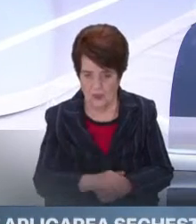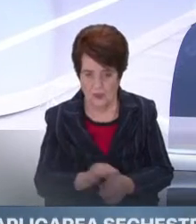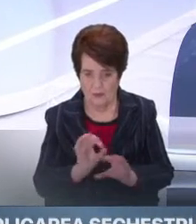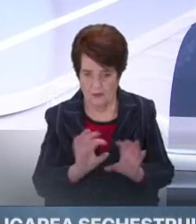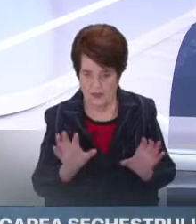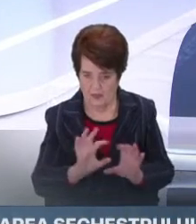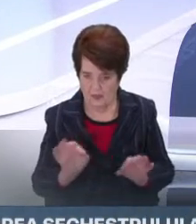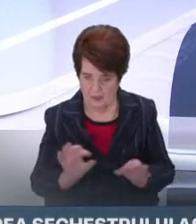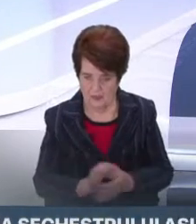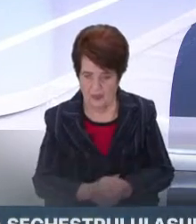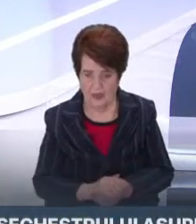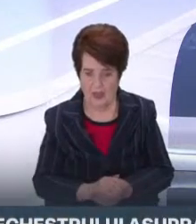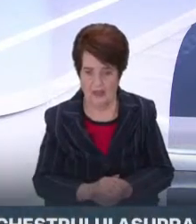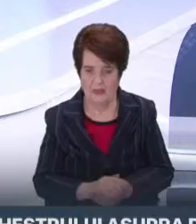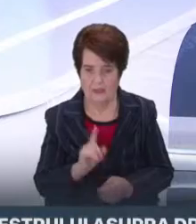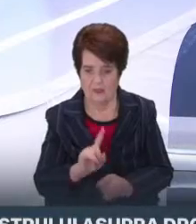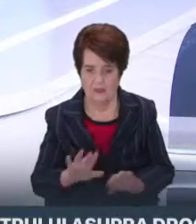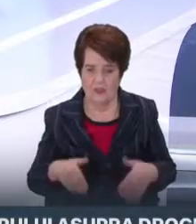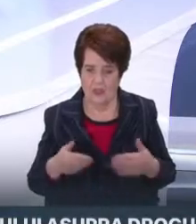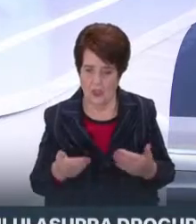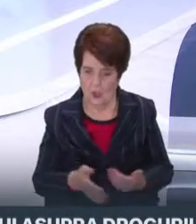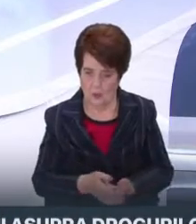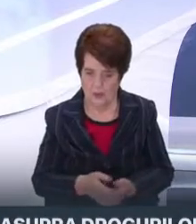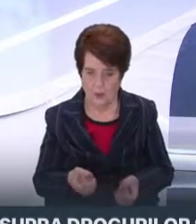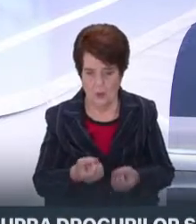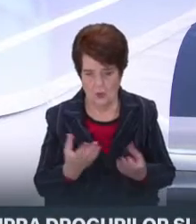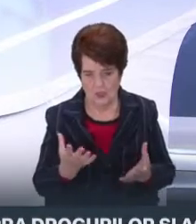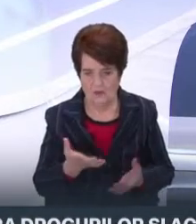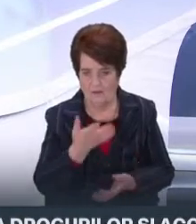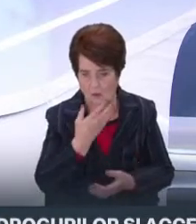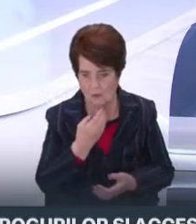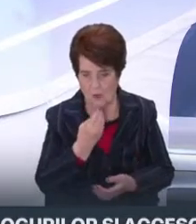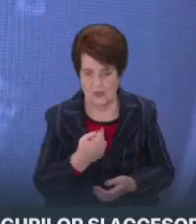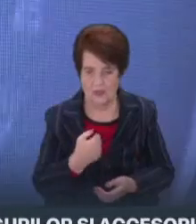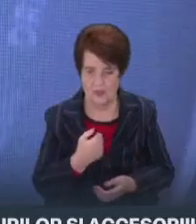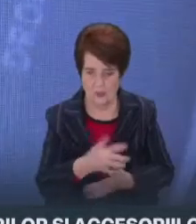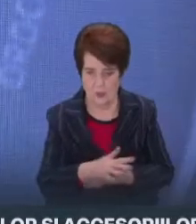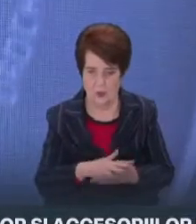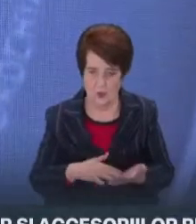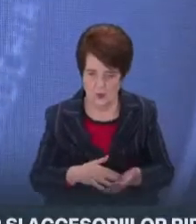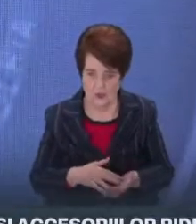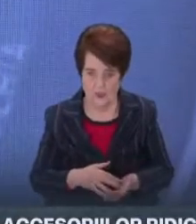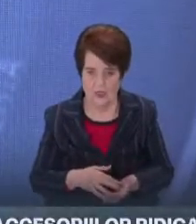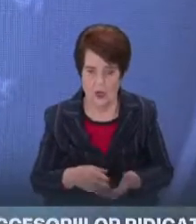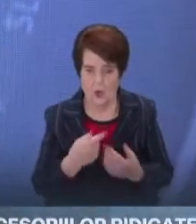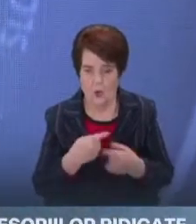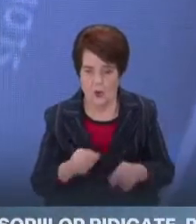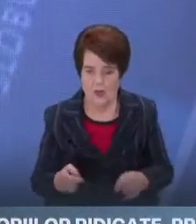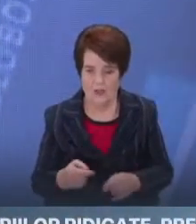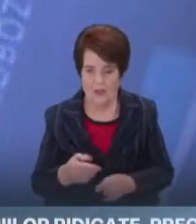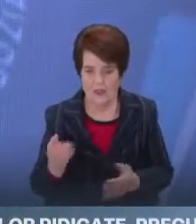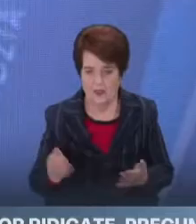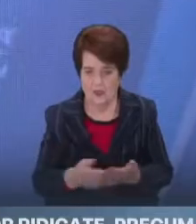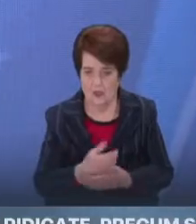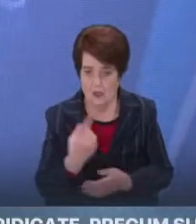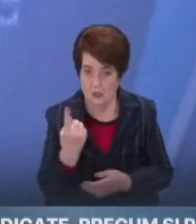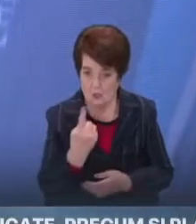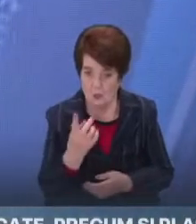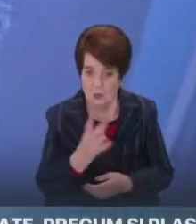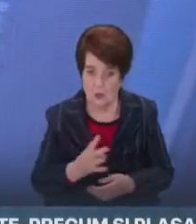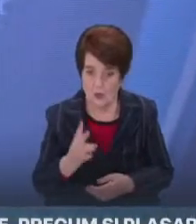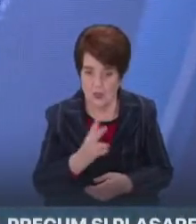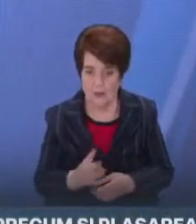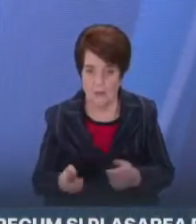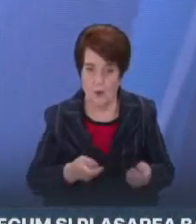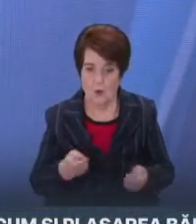aceste explicații, pentru aceste recomandări. O zi frumoasă vă doresc. Noi continuăm cu alte știri. Din data de 1 noiembrie,